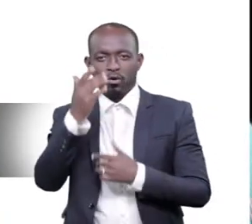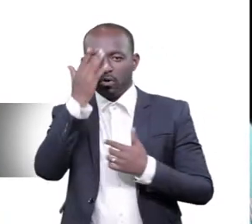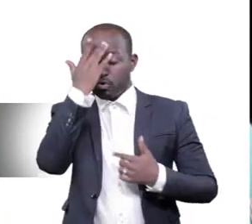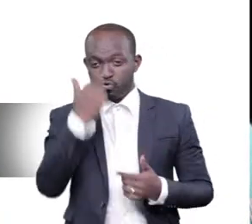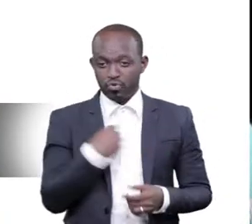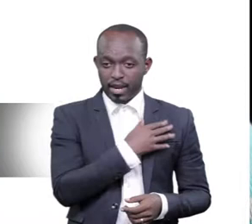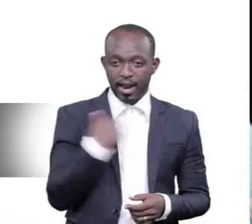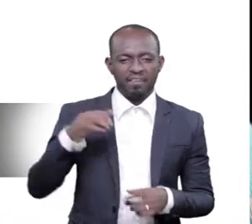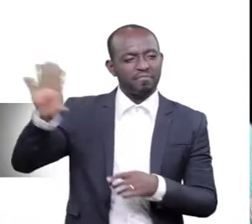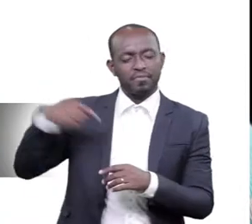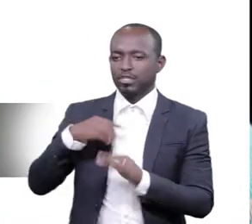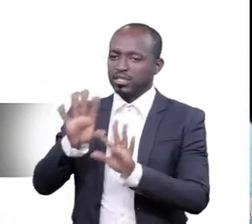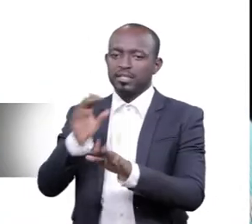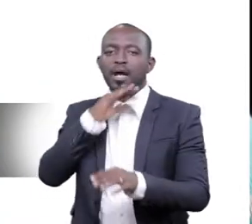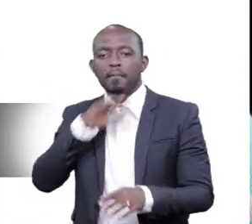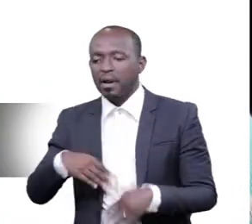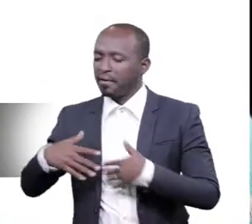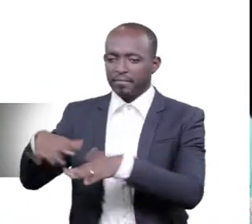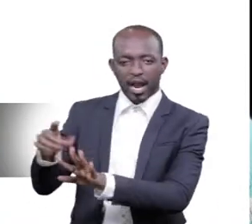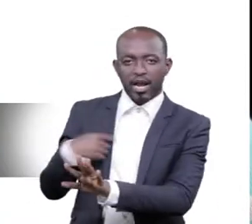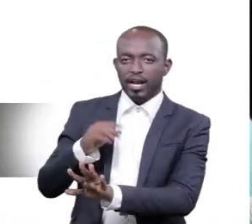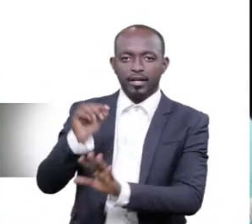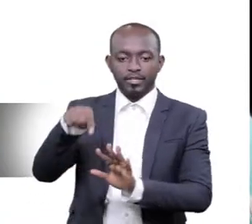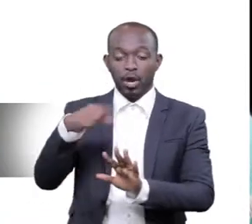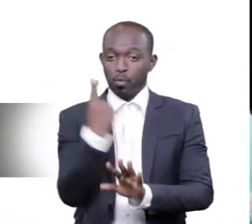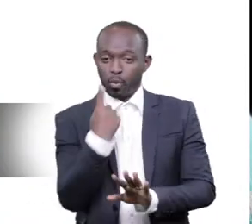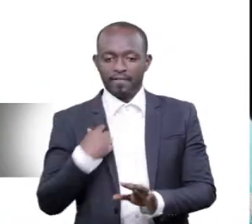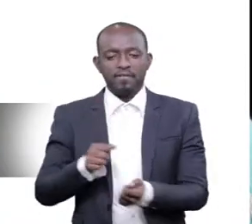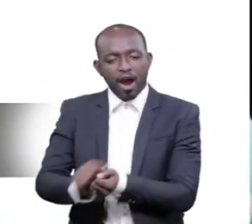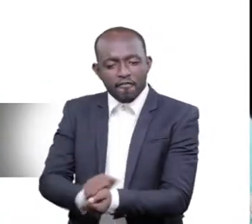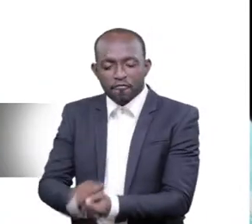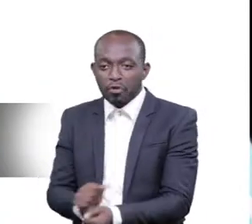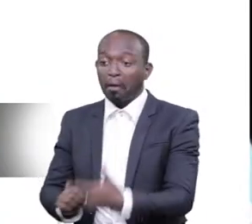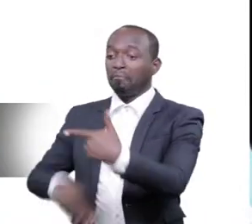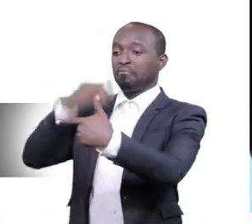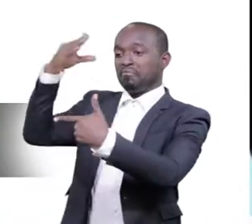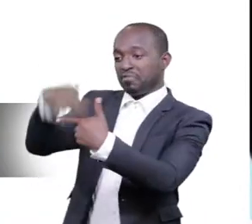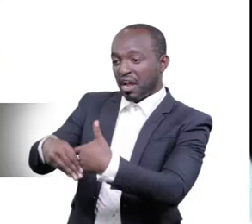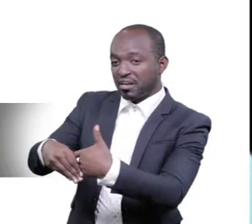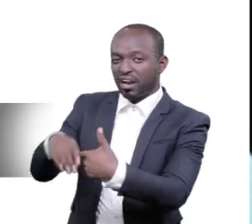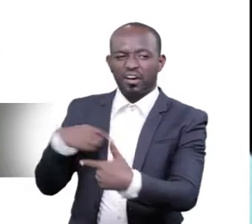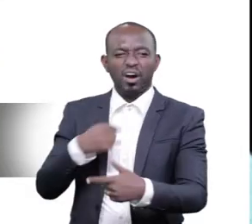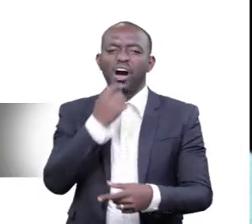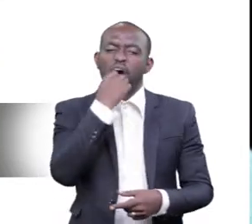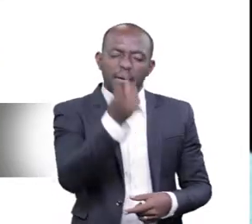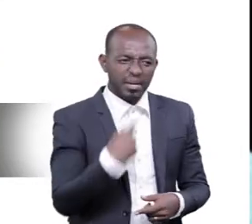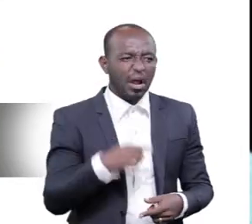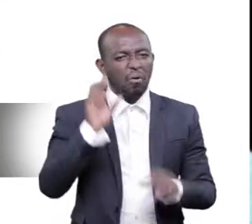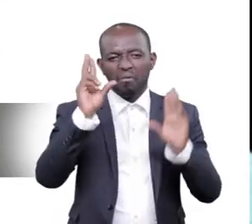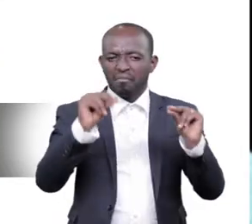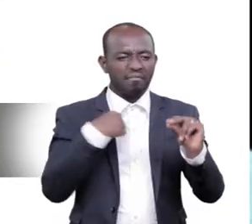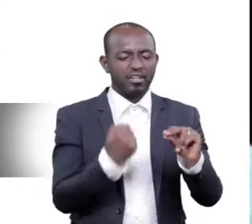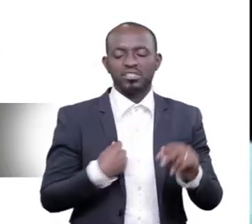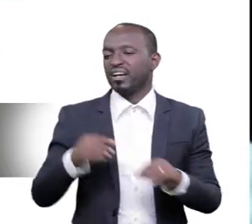bari bagiye mu giterane ndafura wa mugozi nkwanikaho ko ibyo bambwiraga byose nabiteshaga agaciro